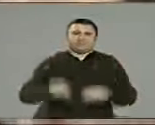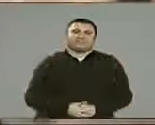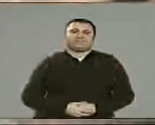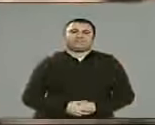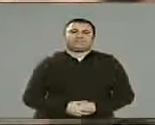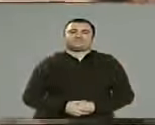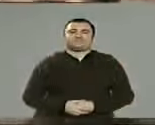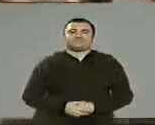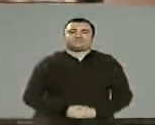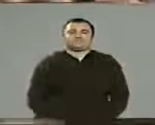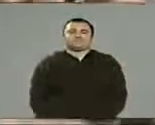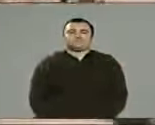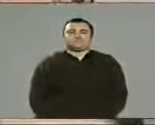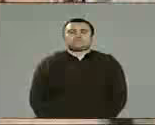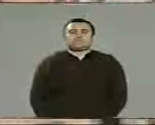einfach.